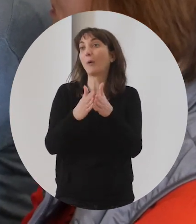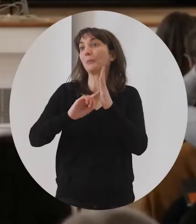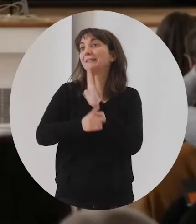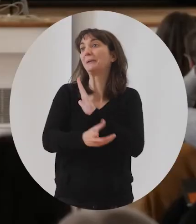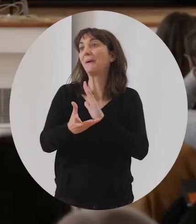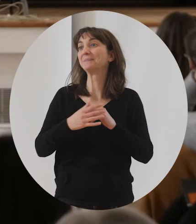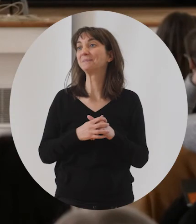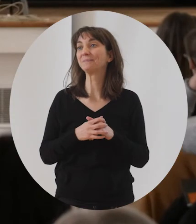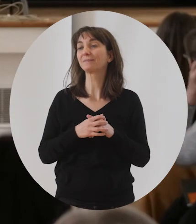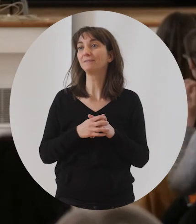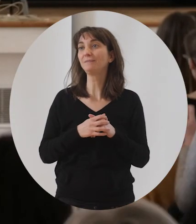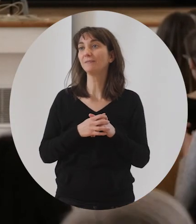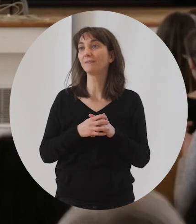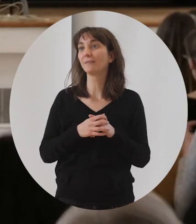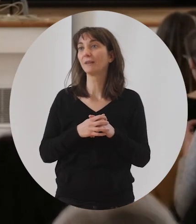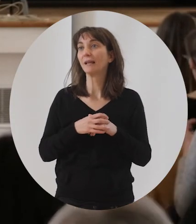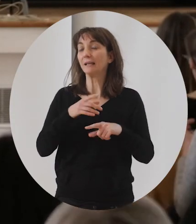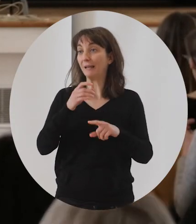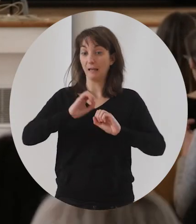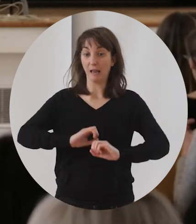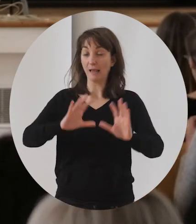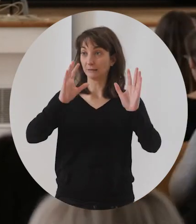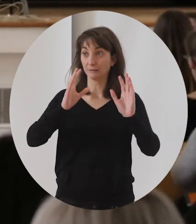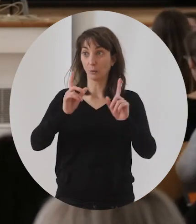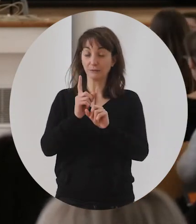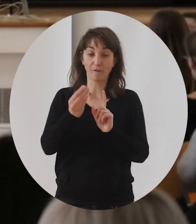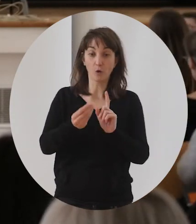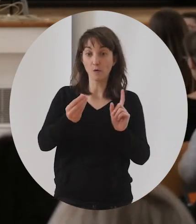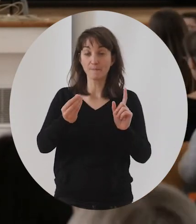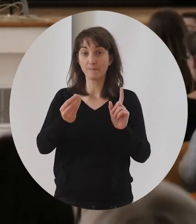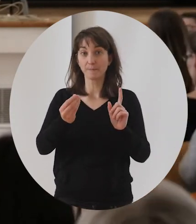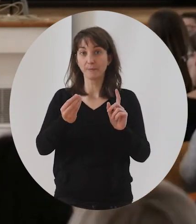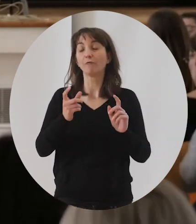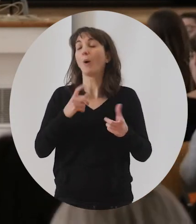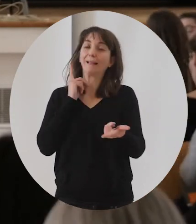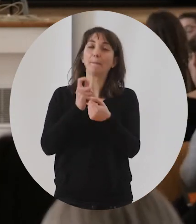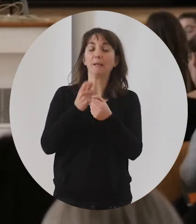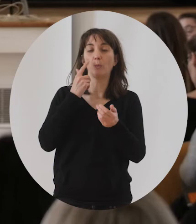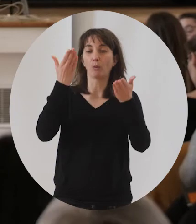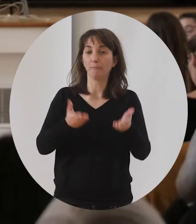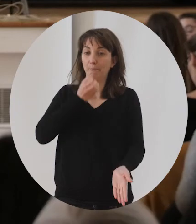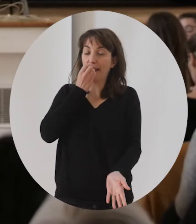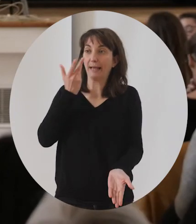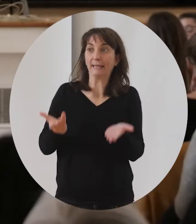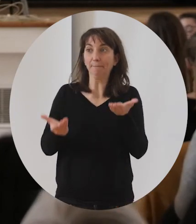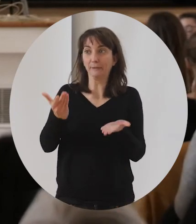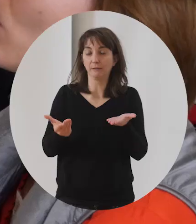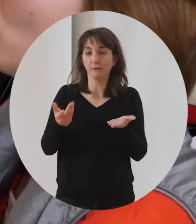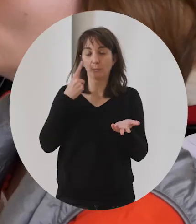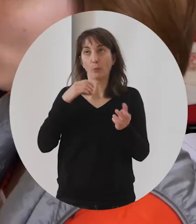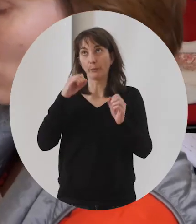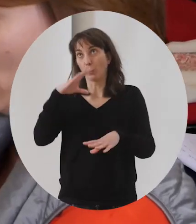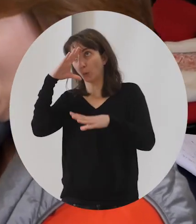faire. Oui, c'est-à-dire de temps en temps laisser l'enfant, adapter pour que l'enfant soit bien en équilibre pour